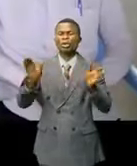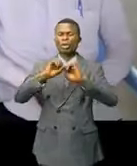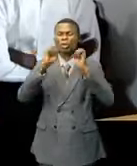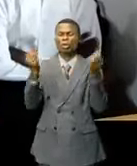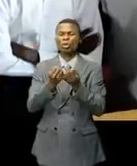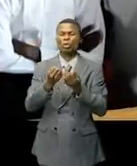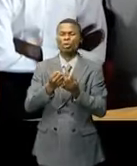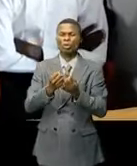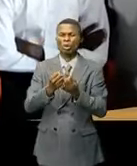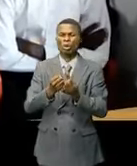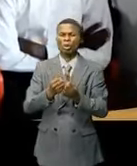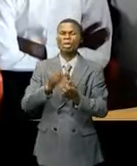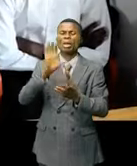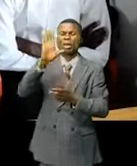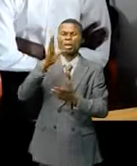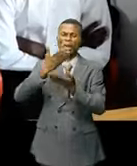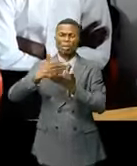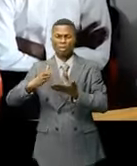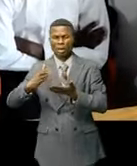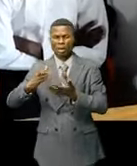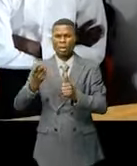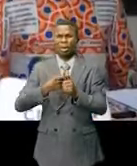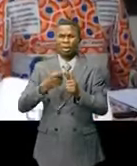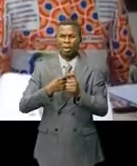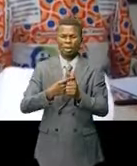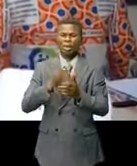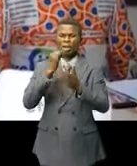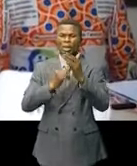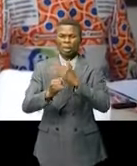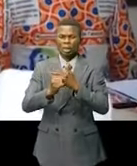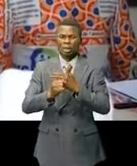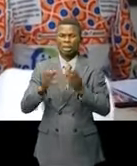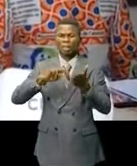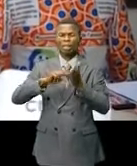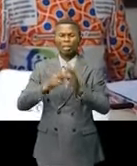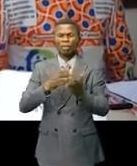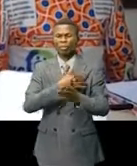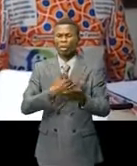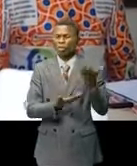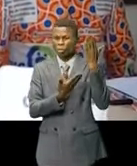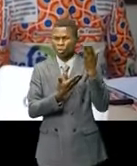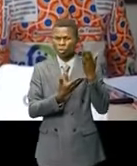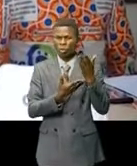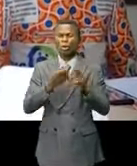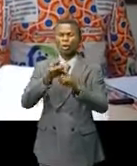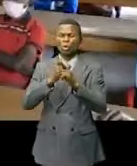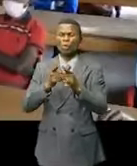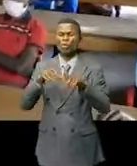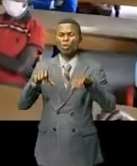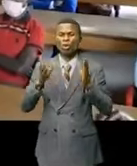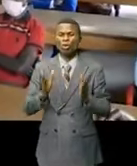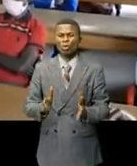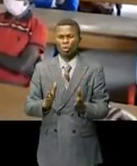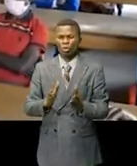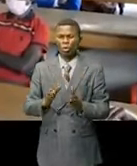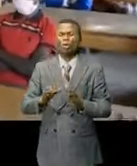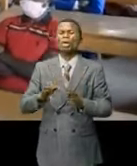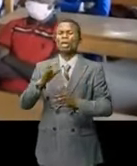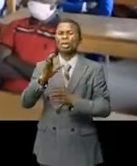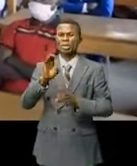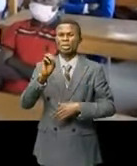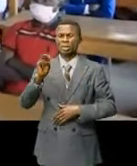sociale » contenant quatre parties à savoir « Introduction », quelques définitions des mots-clés, le régime général congolais de sécurité sociale